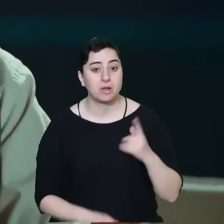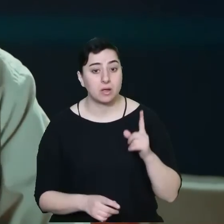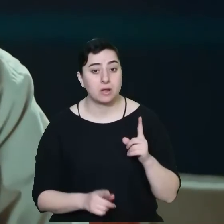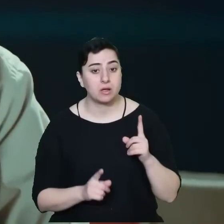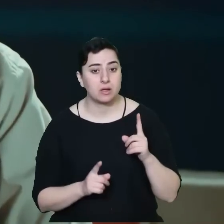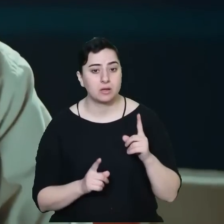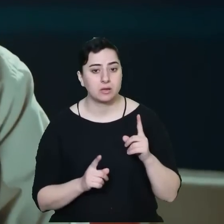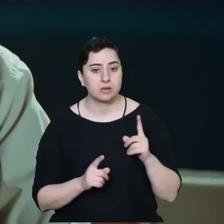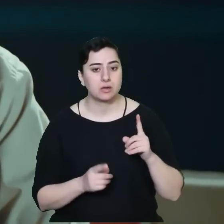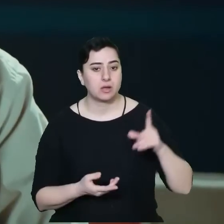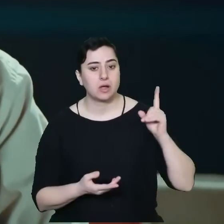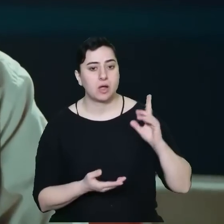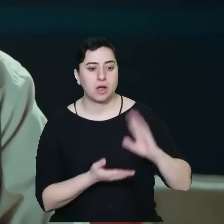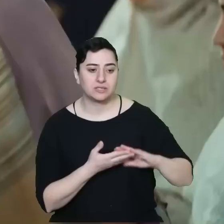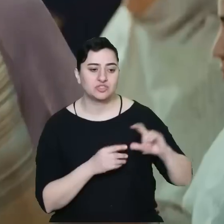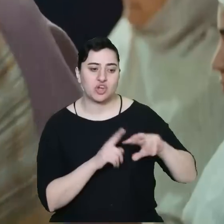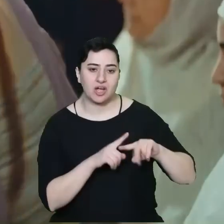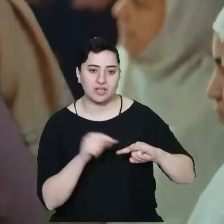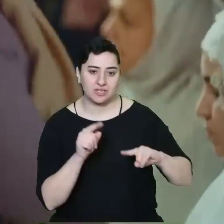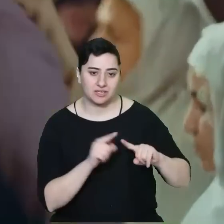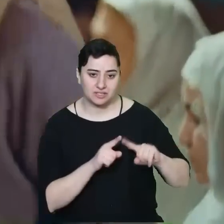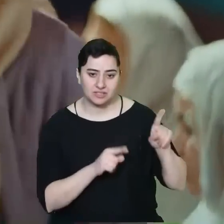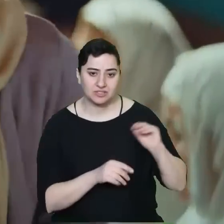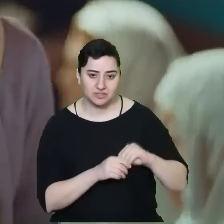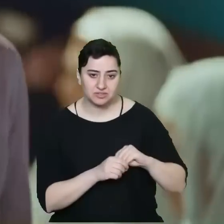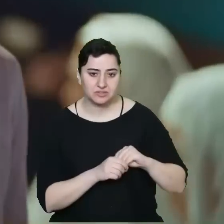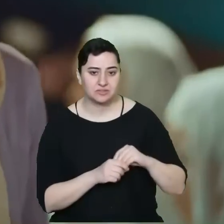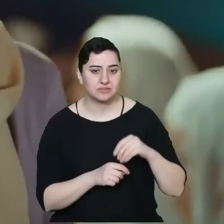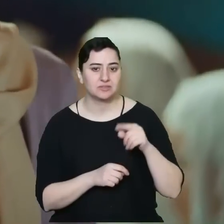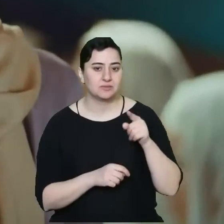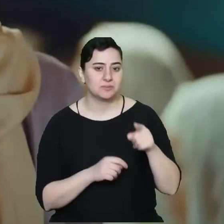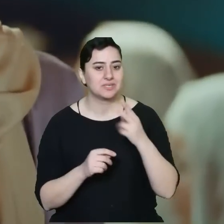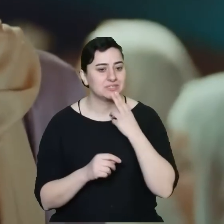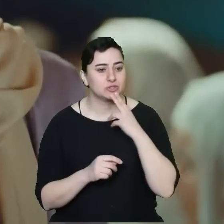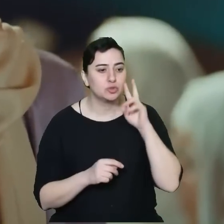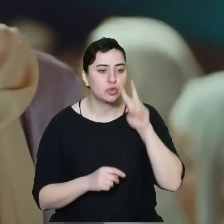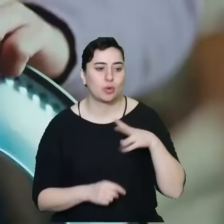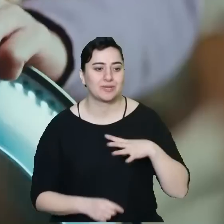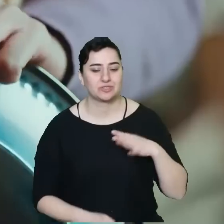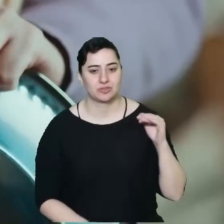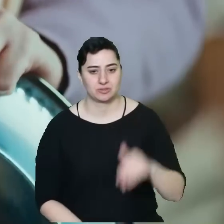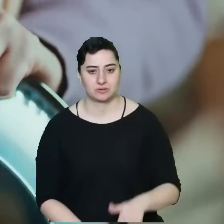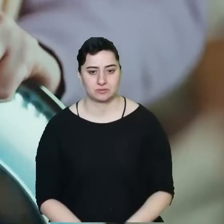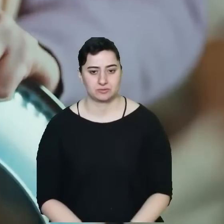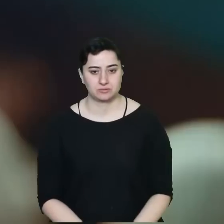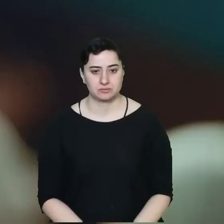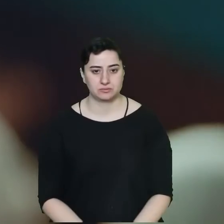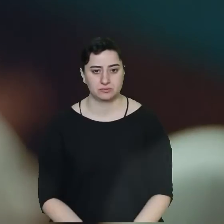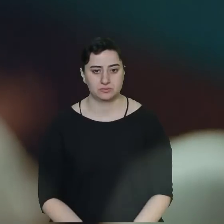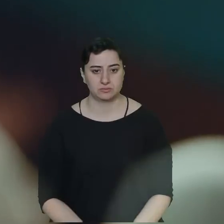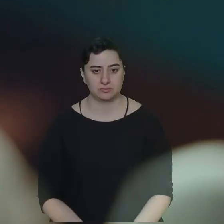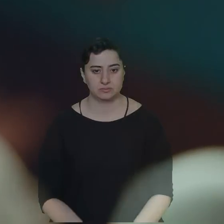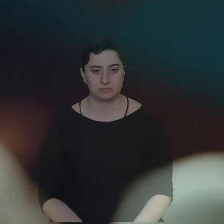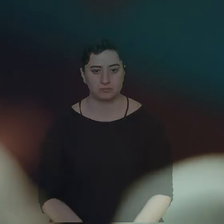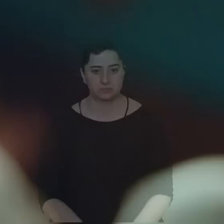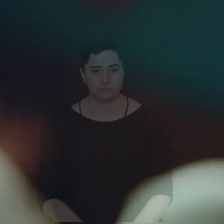bir de arkadaşı Cahit Bey için bizim Berat'ı görmeye geleceklermiş. Masayı kuran genç kadın dönünce yüzü